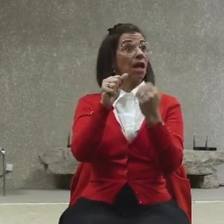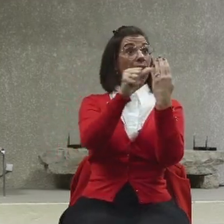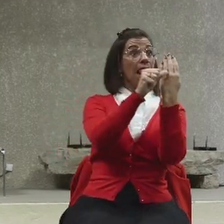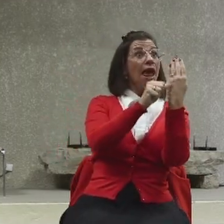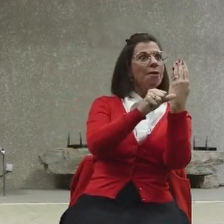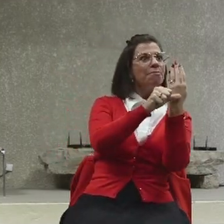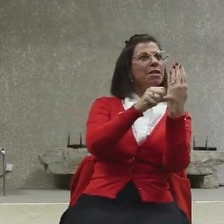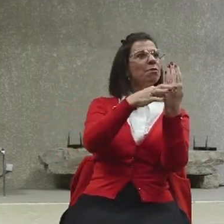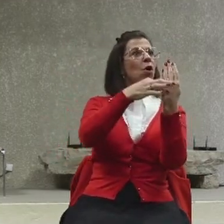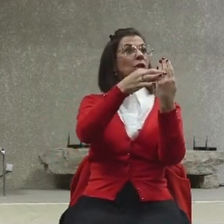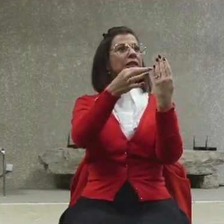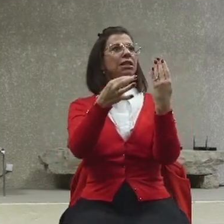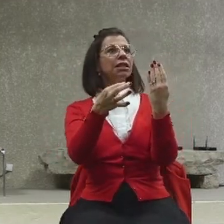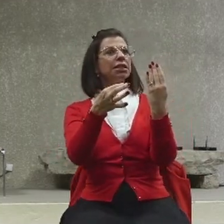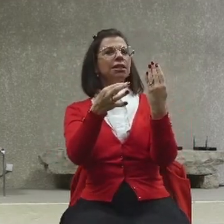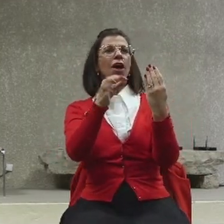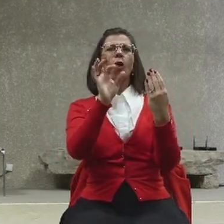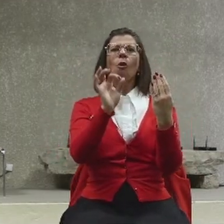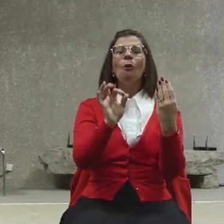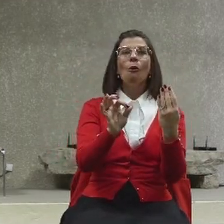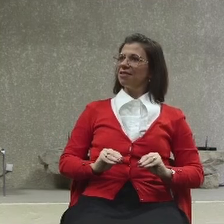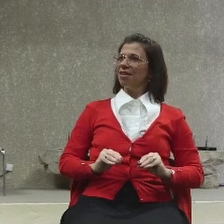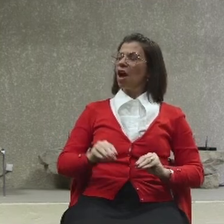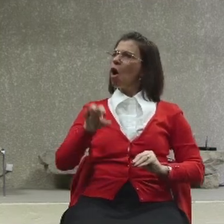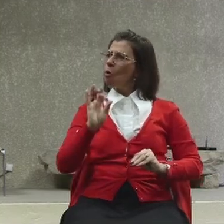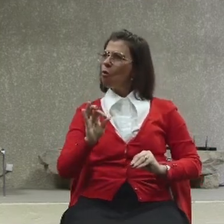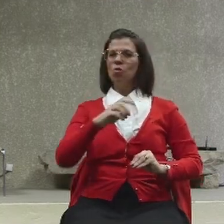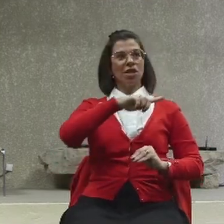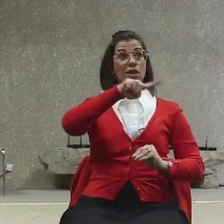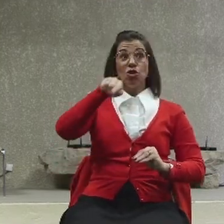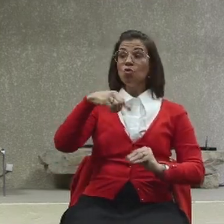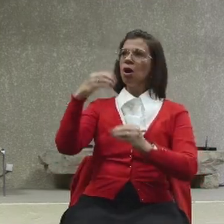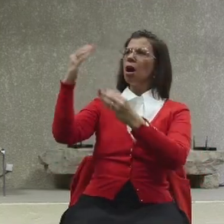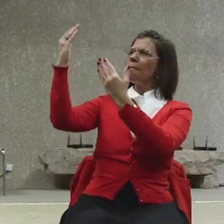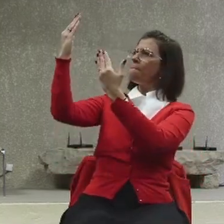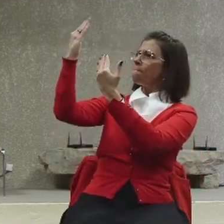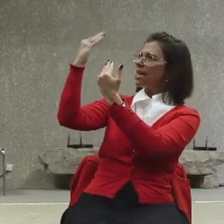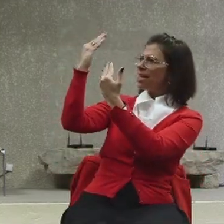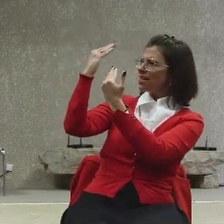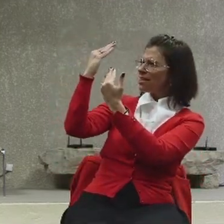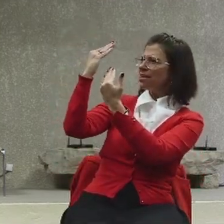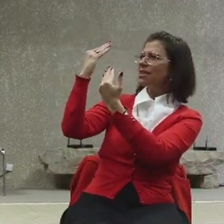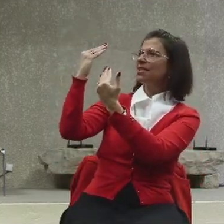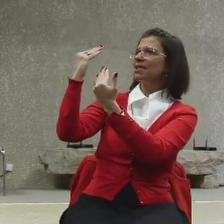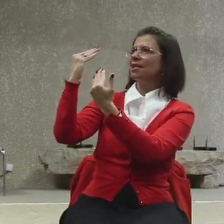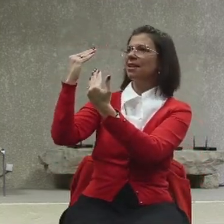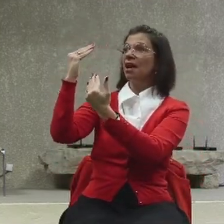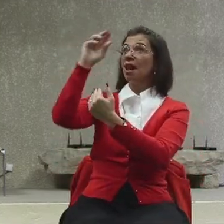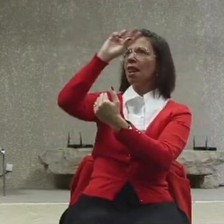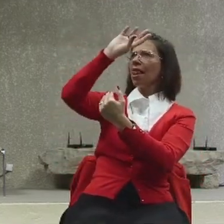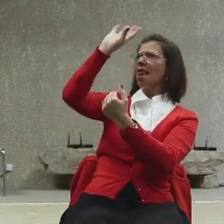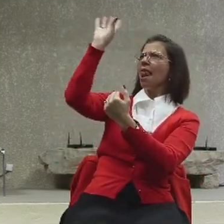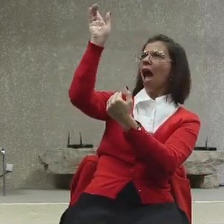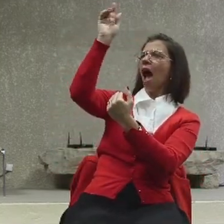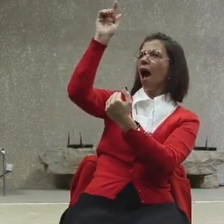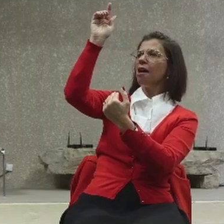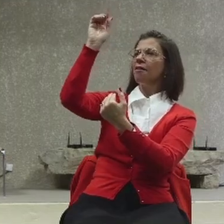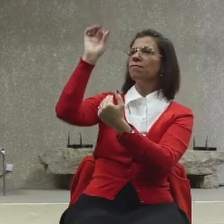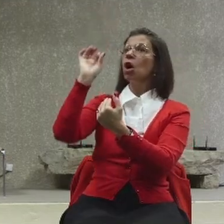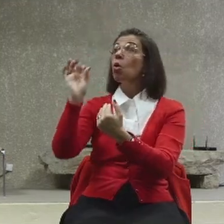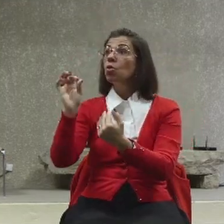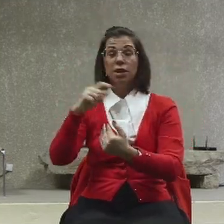tombeau et qu'il est ressuscité des morts, de la même manière, quand tu crois